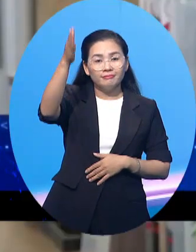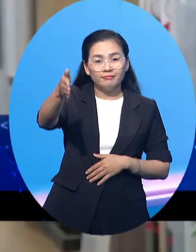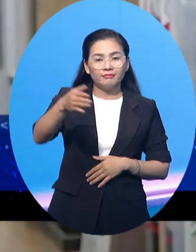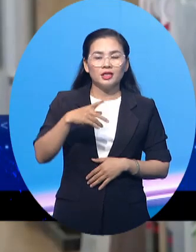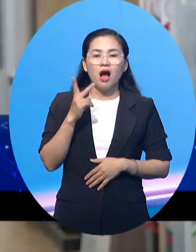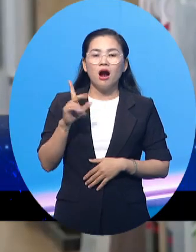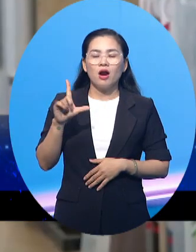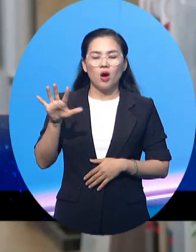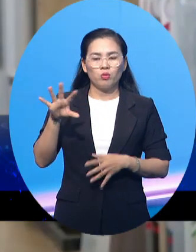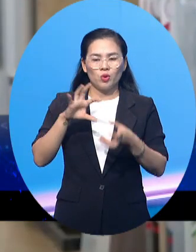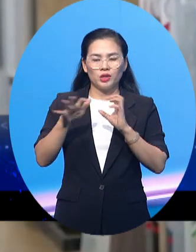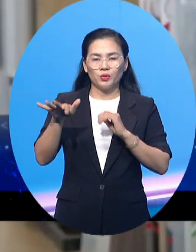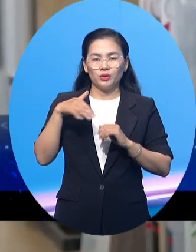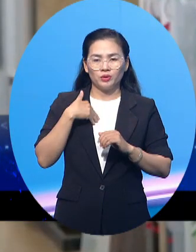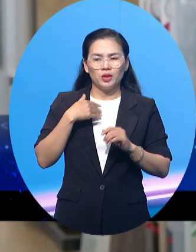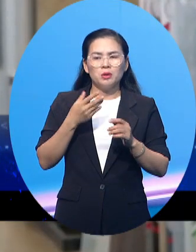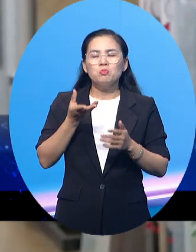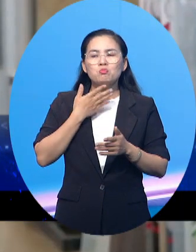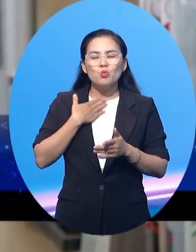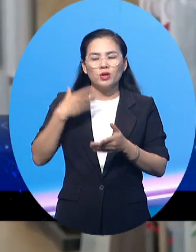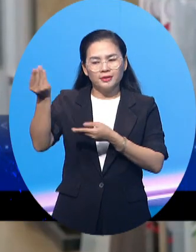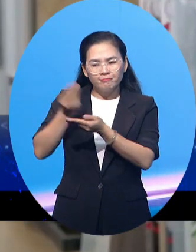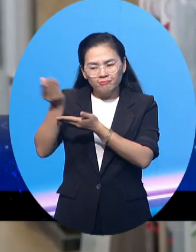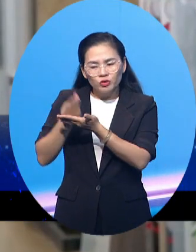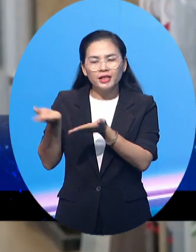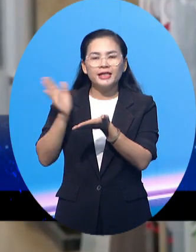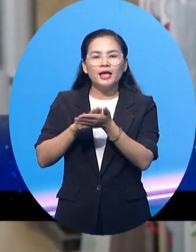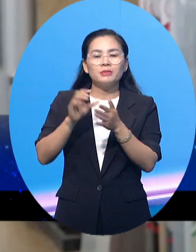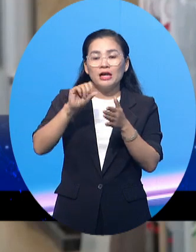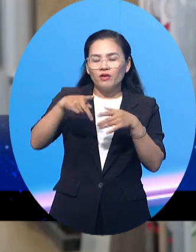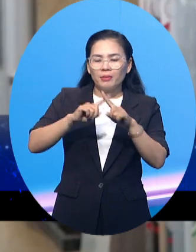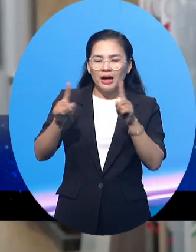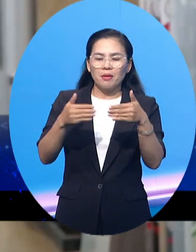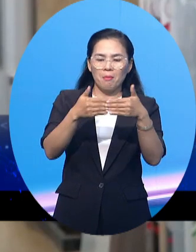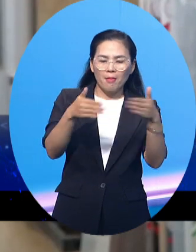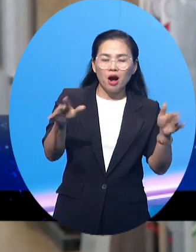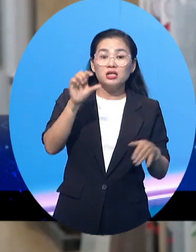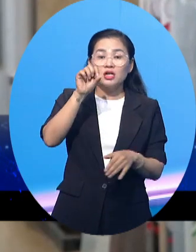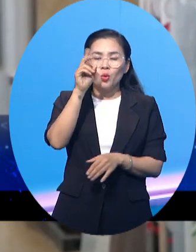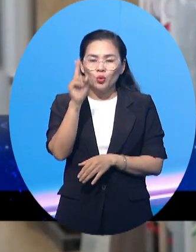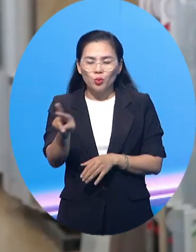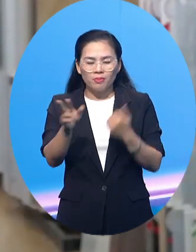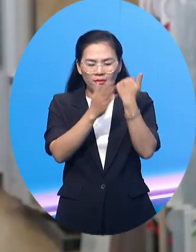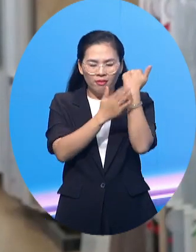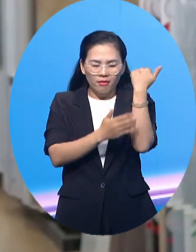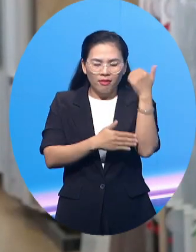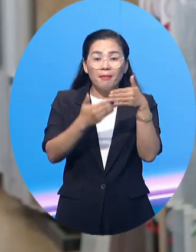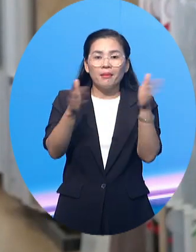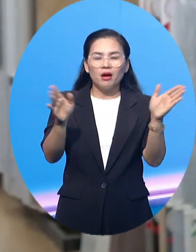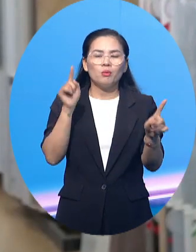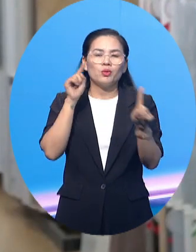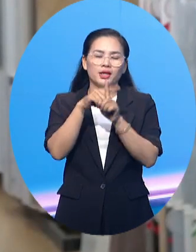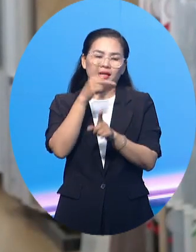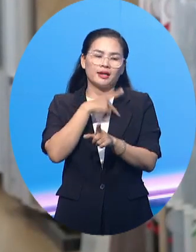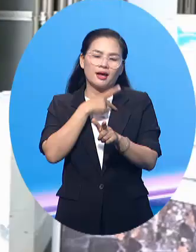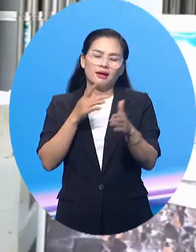ty Hương Lộc chúng tôi tiếp tục đa dạng hóa sản phẩm mở rộng thêm hệ thống showroom đại lý trên toàn Quốc để khách hàng dễ tiếp cận được